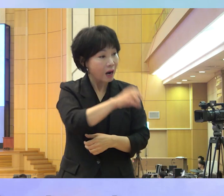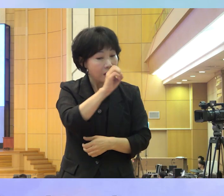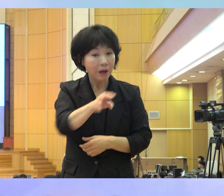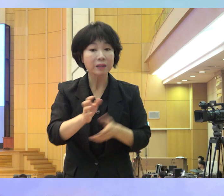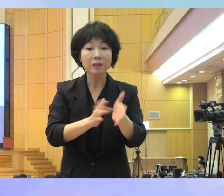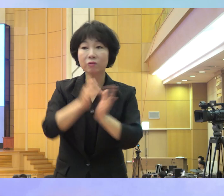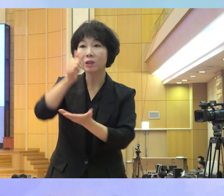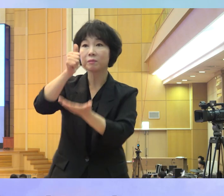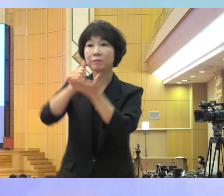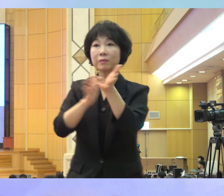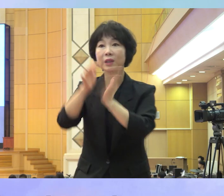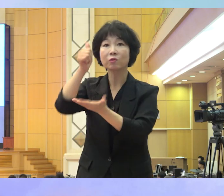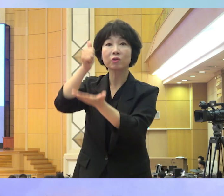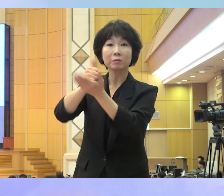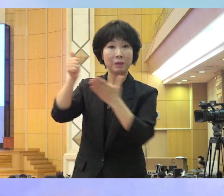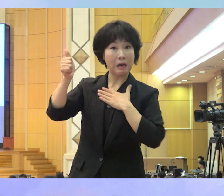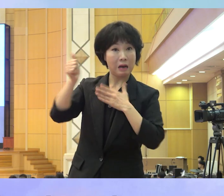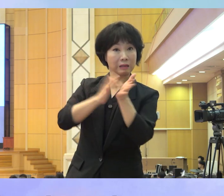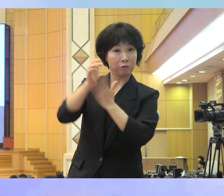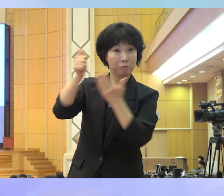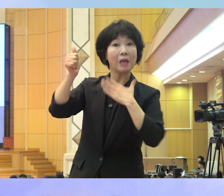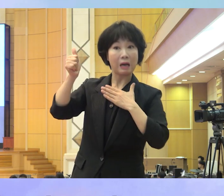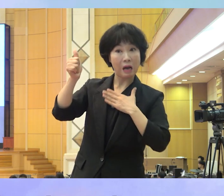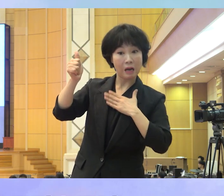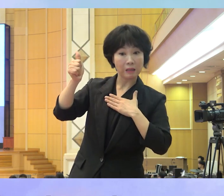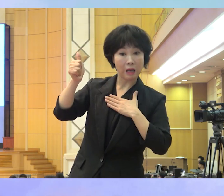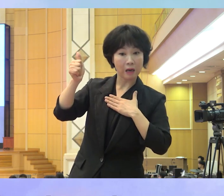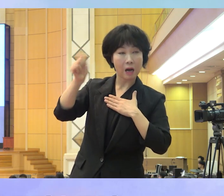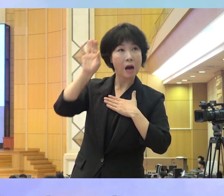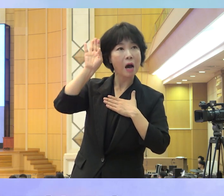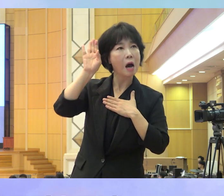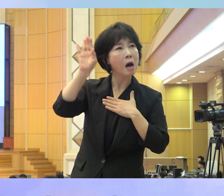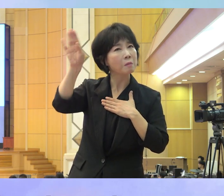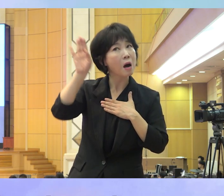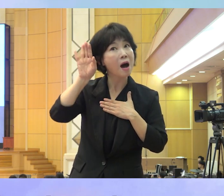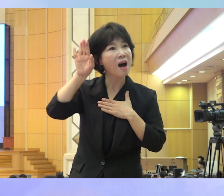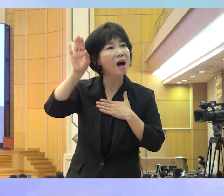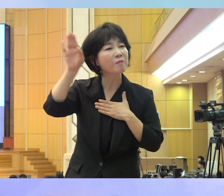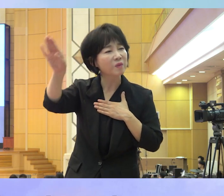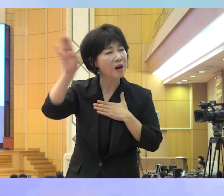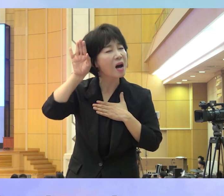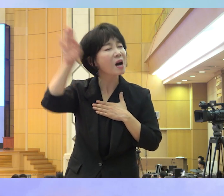인자는 예수님을 가리키는 겁니다. 인자가 장차